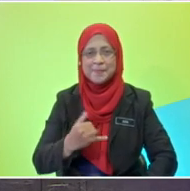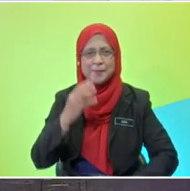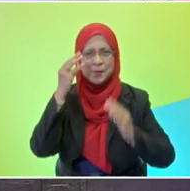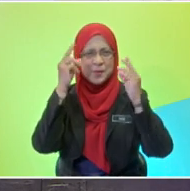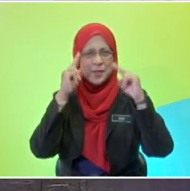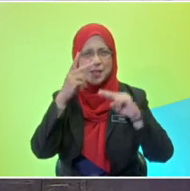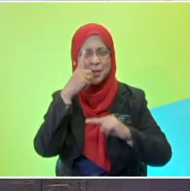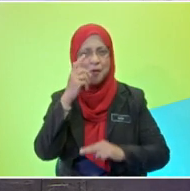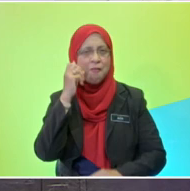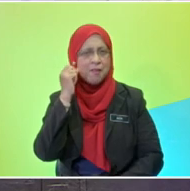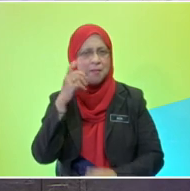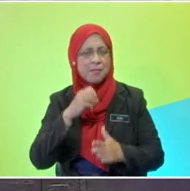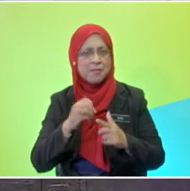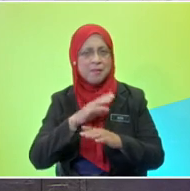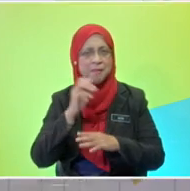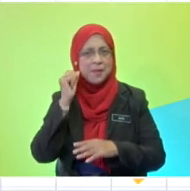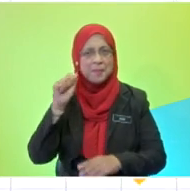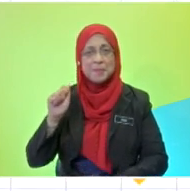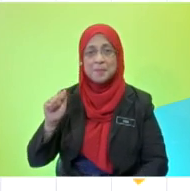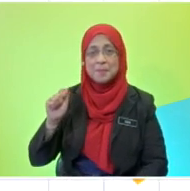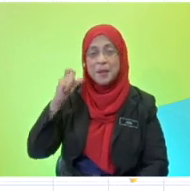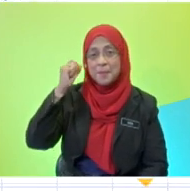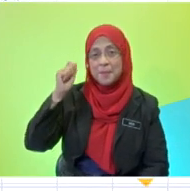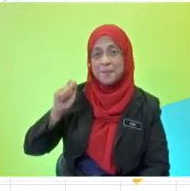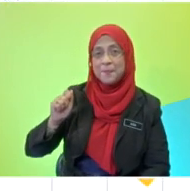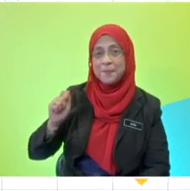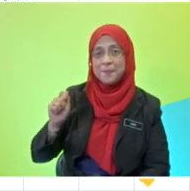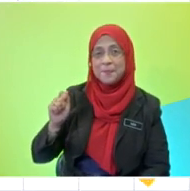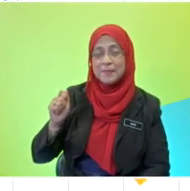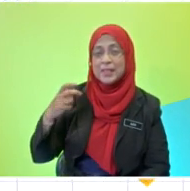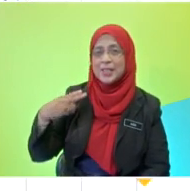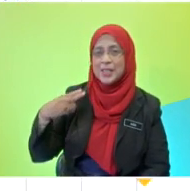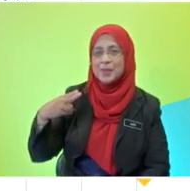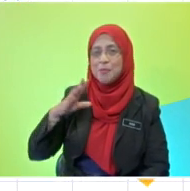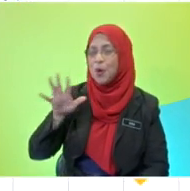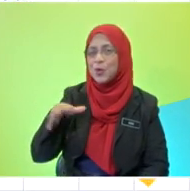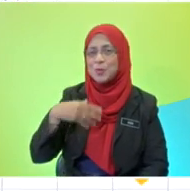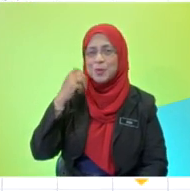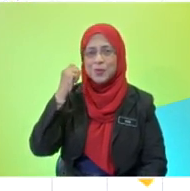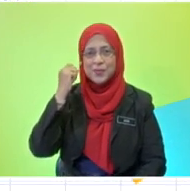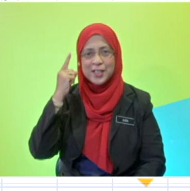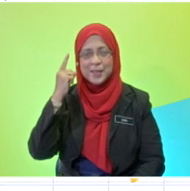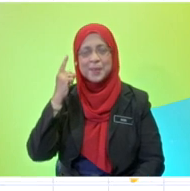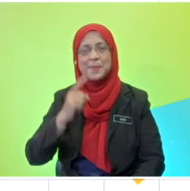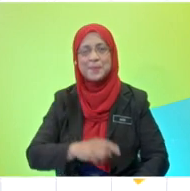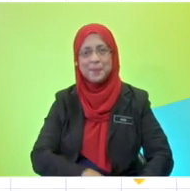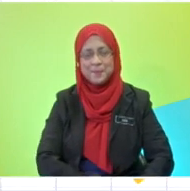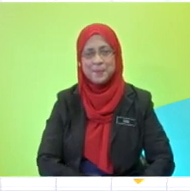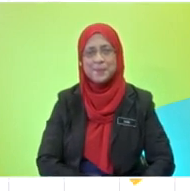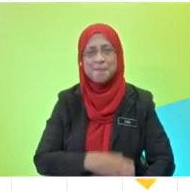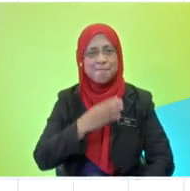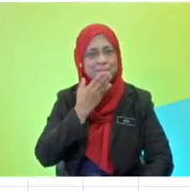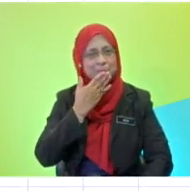kalian kalau paham hijau tak perlu Terangkan sekali lagi ah wah Alhamdulillah